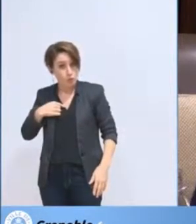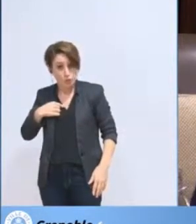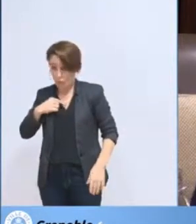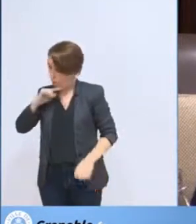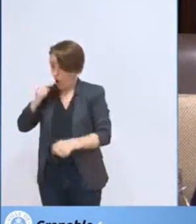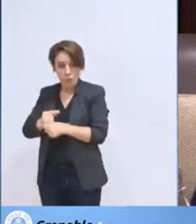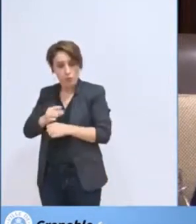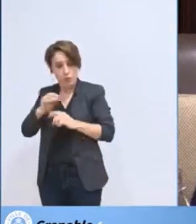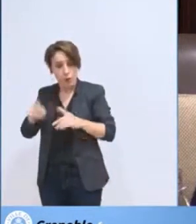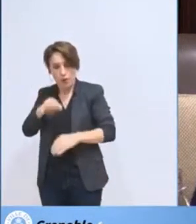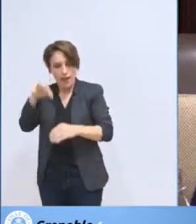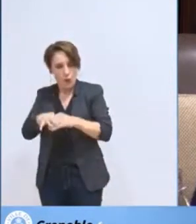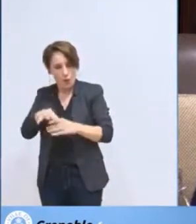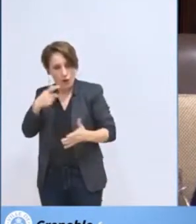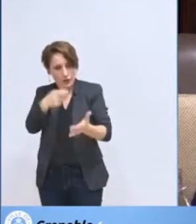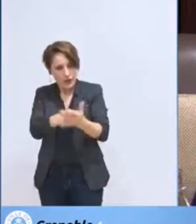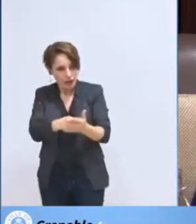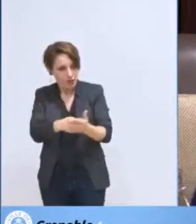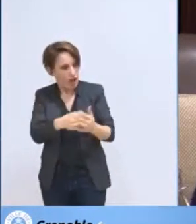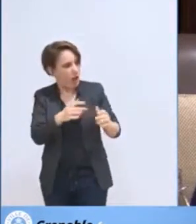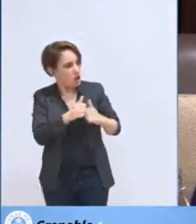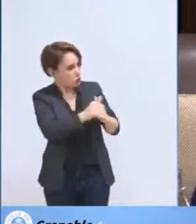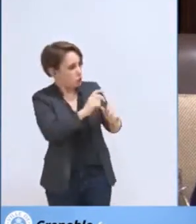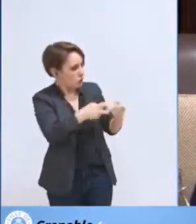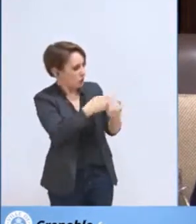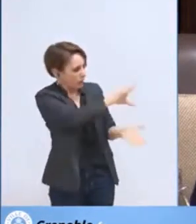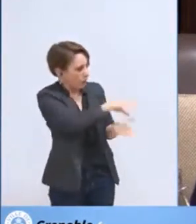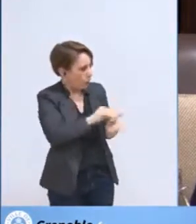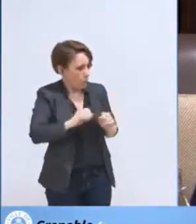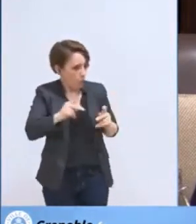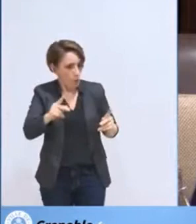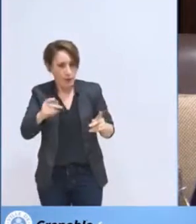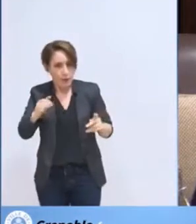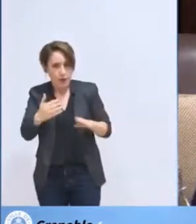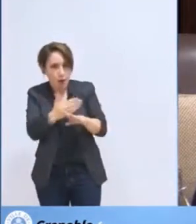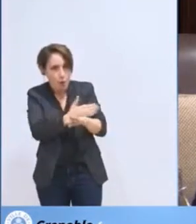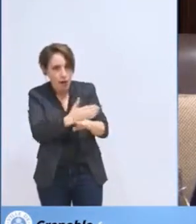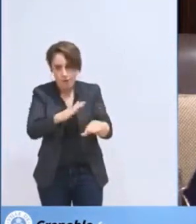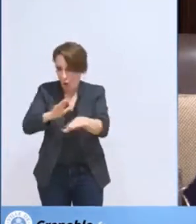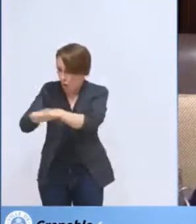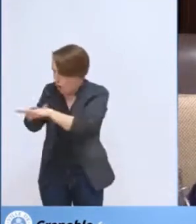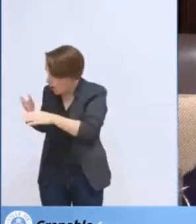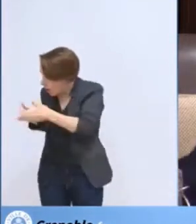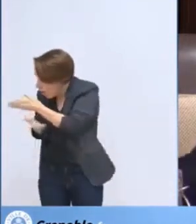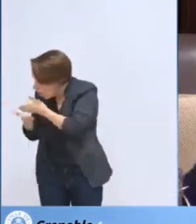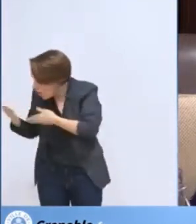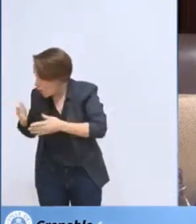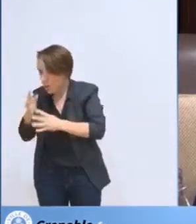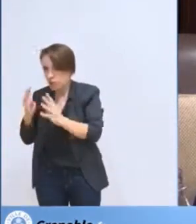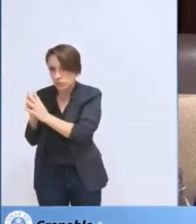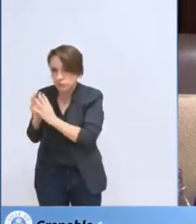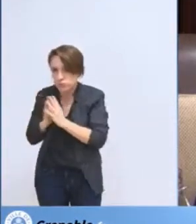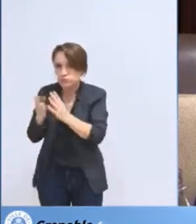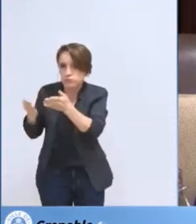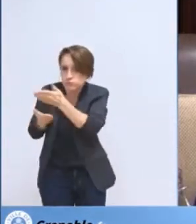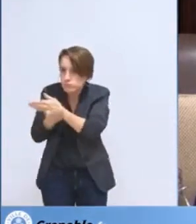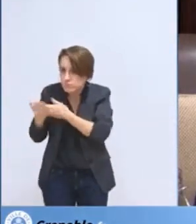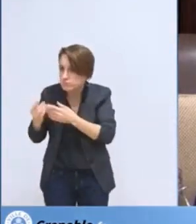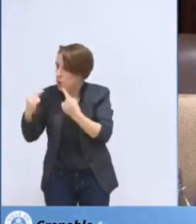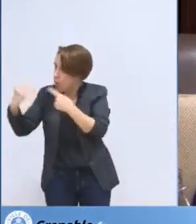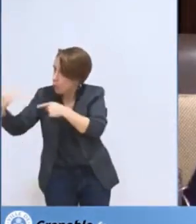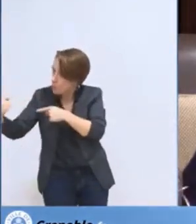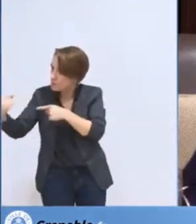demandiez sans avoir sollicité l'ensemble des groupes de la majorité, en parler aussi avec